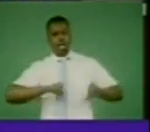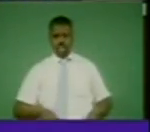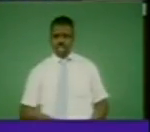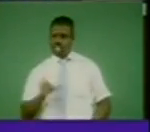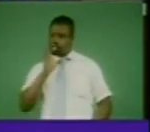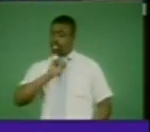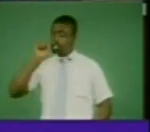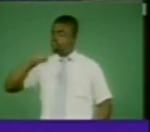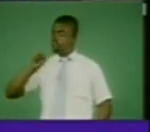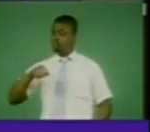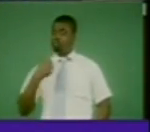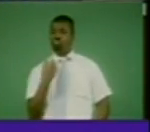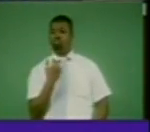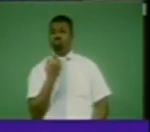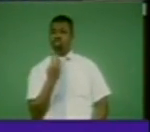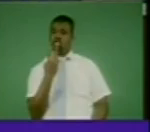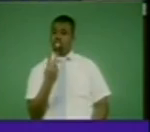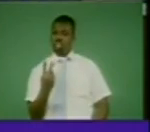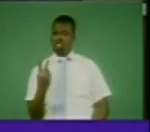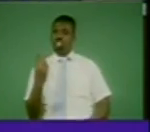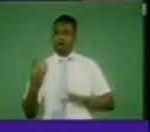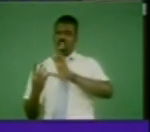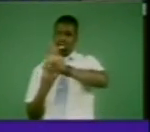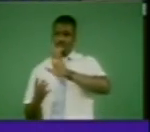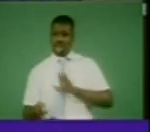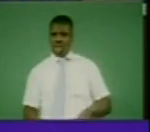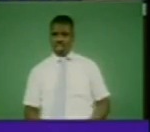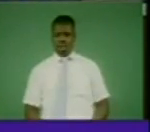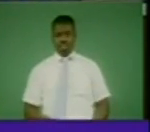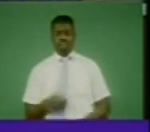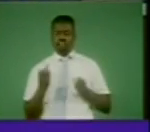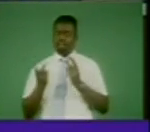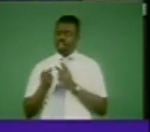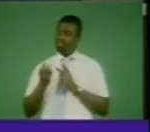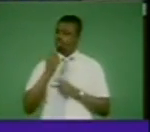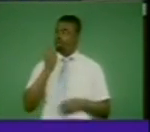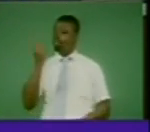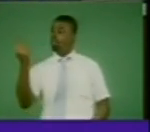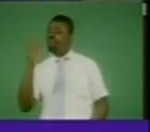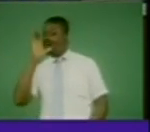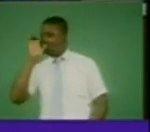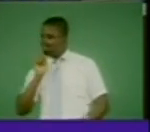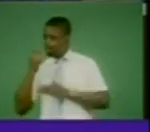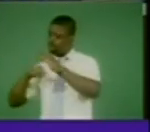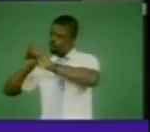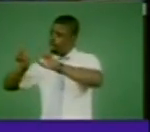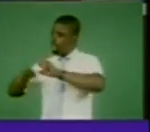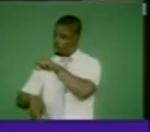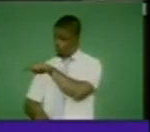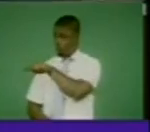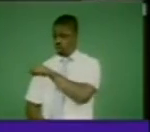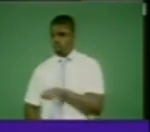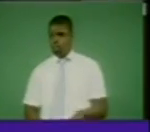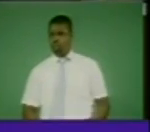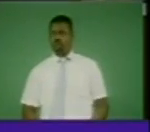isipokuwa ibara 248 yenye kura 29 ambayo pia ina kura ya moja ya siri katika ibara hiyo.